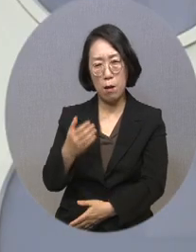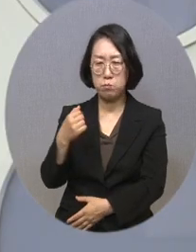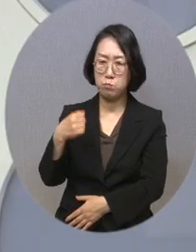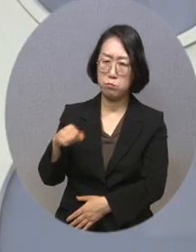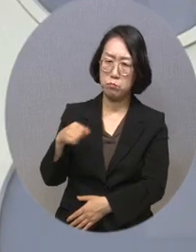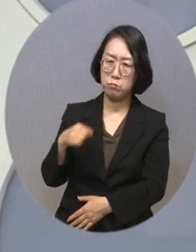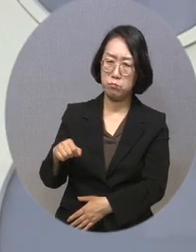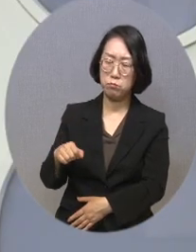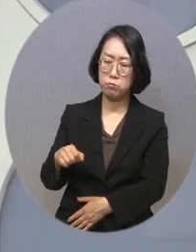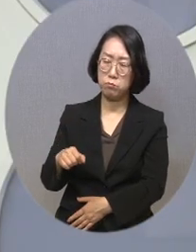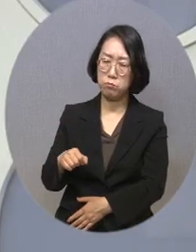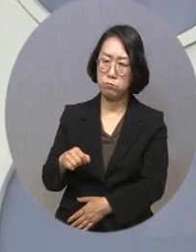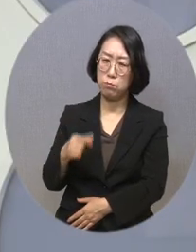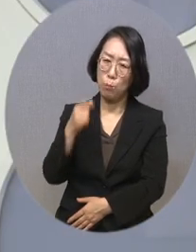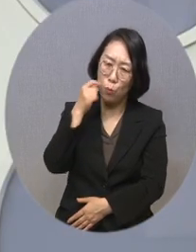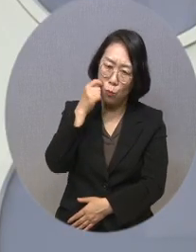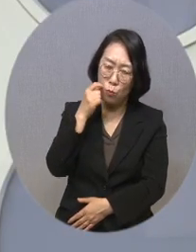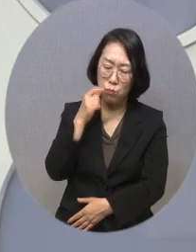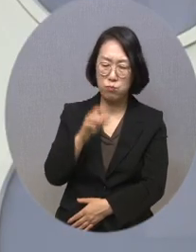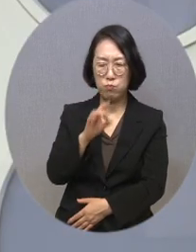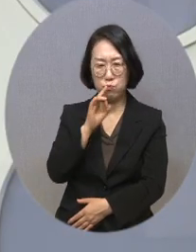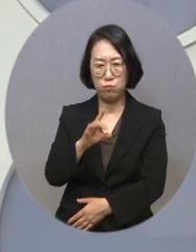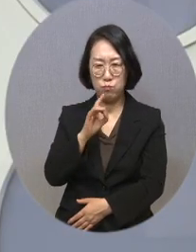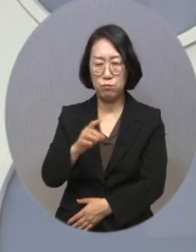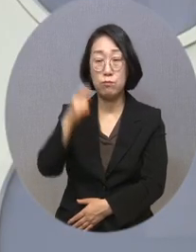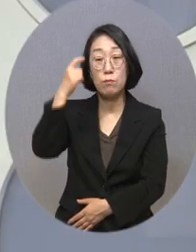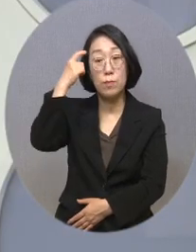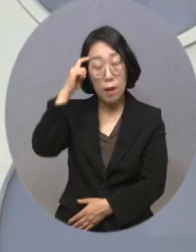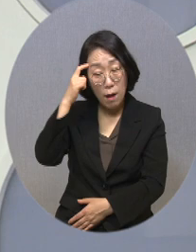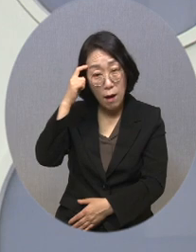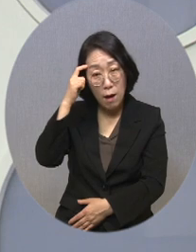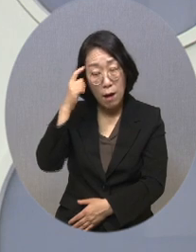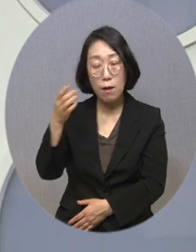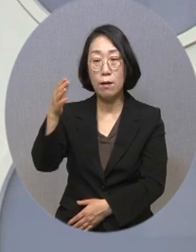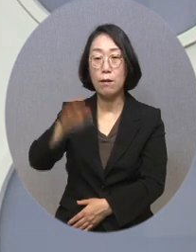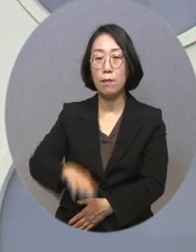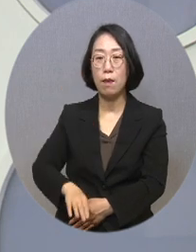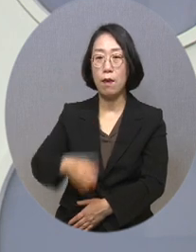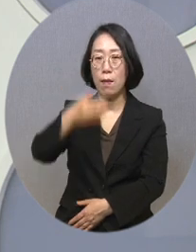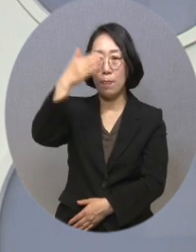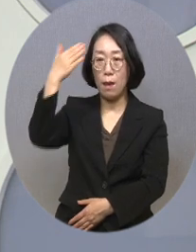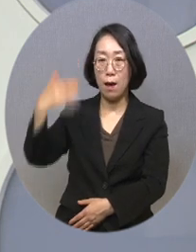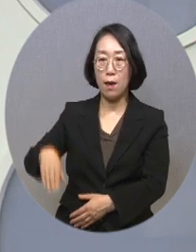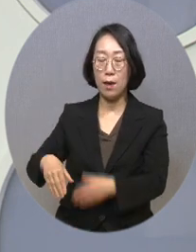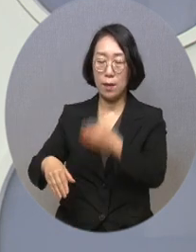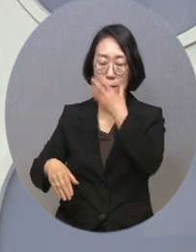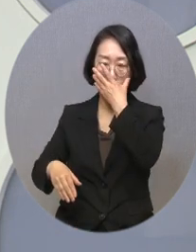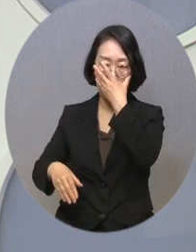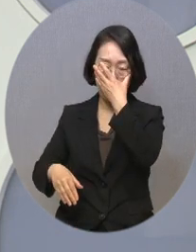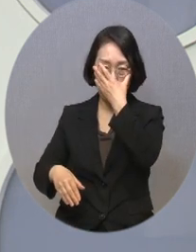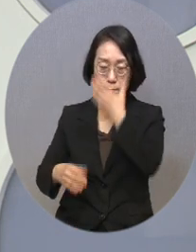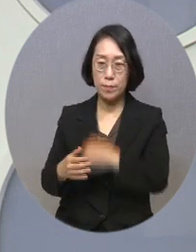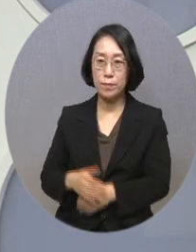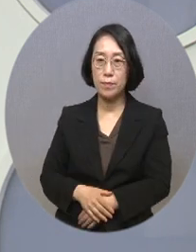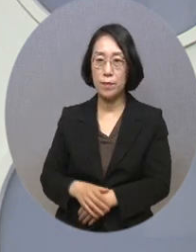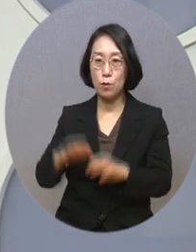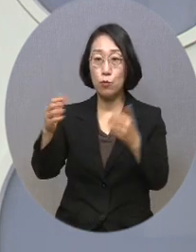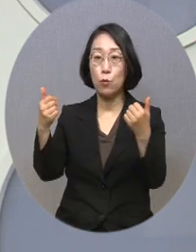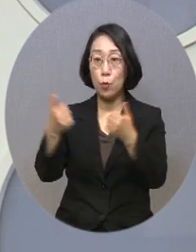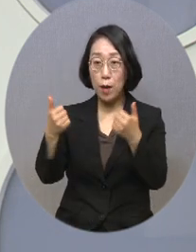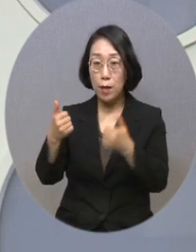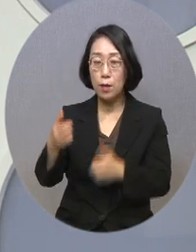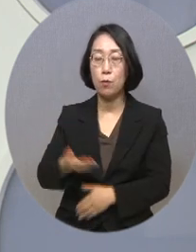안 된다라고 하는 부정적인 그런 시각을 가지고 있었는데 다행히 법사위에 계신 그